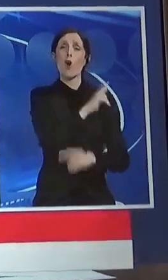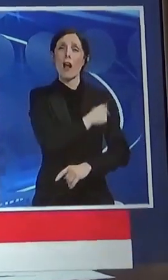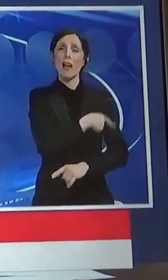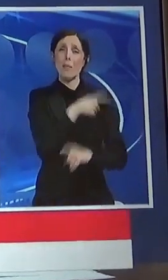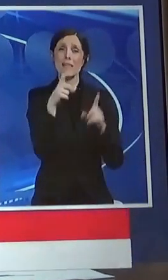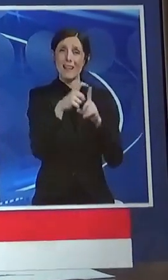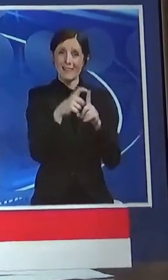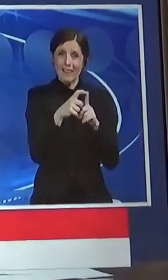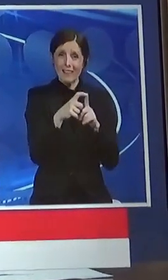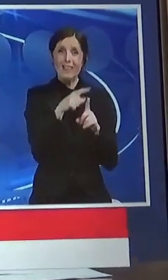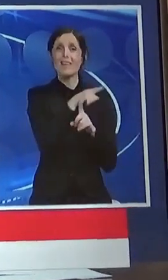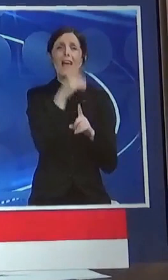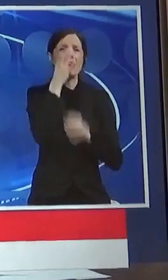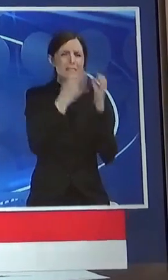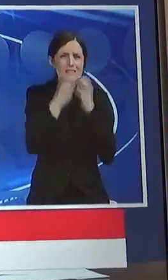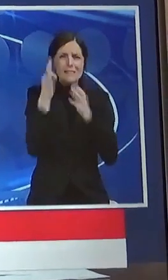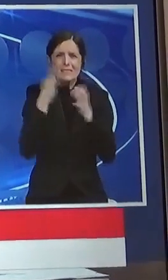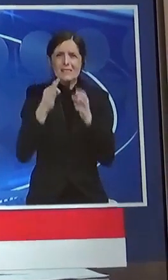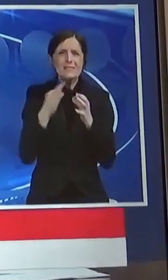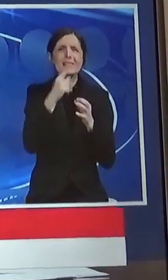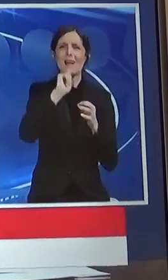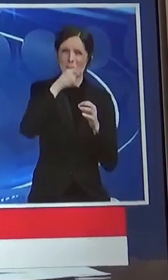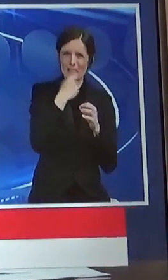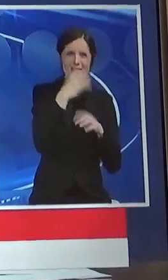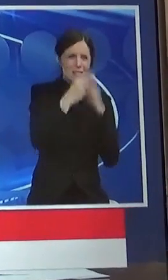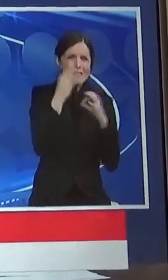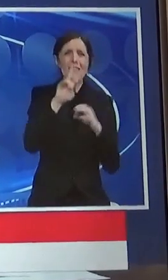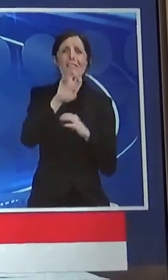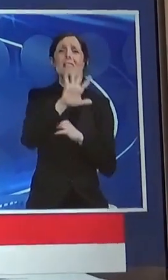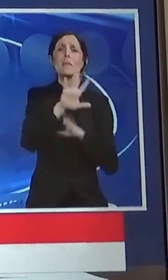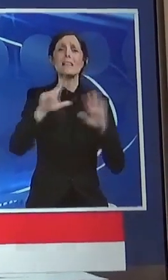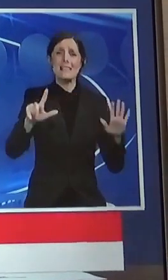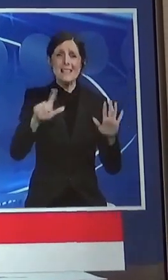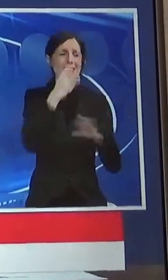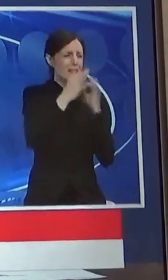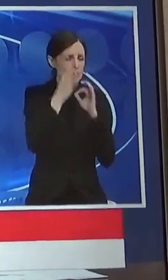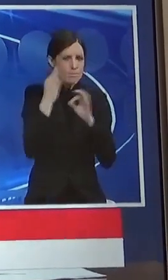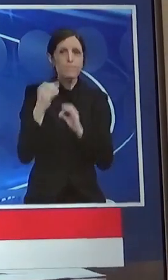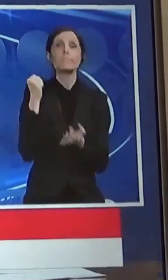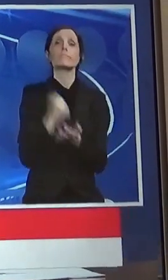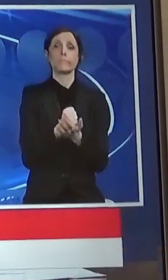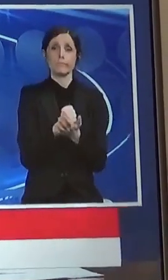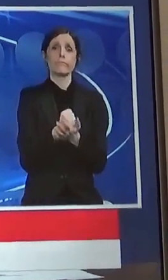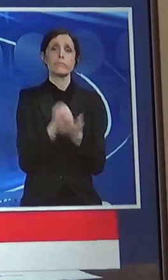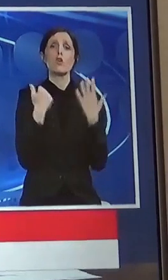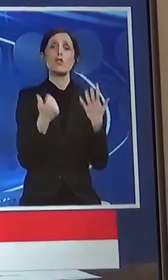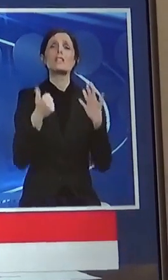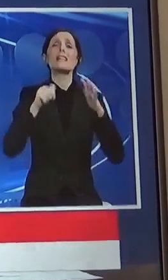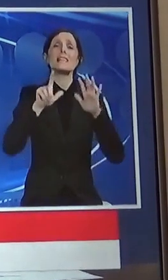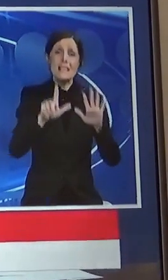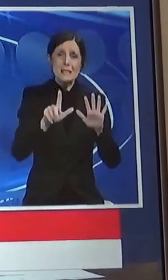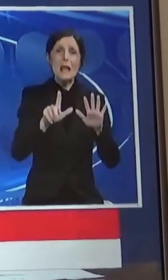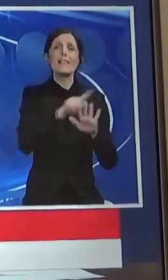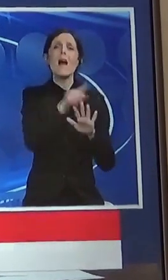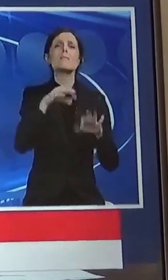izvršeno testiranje 257 osoba i konstatovano je da je 67 pozitivnih